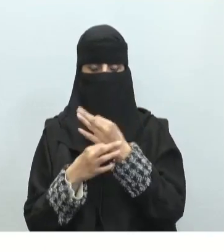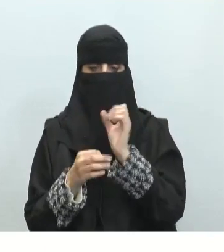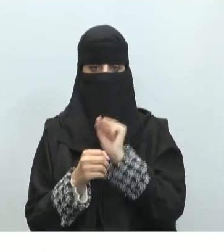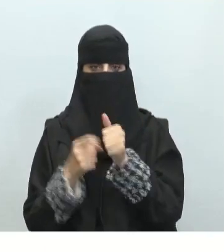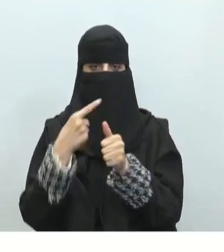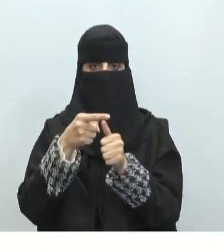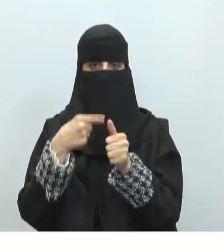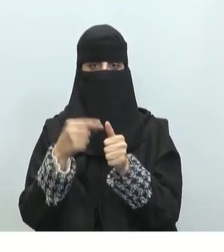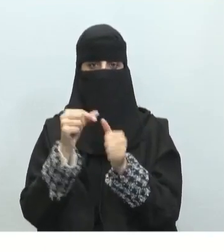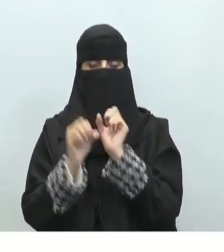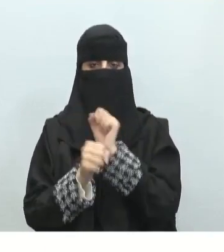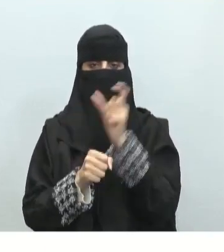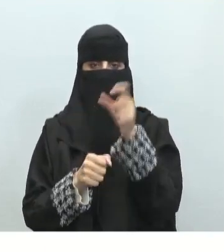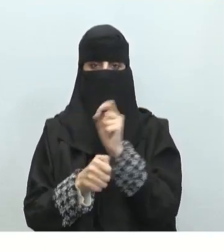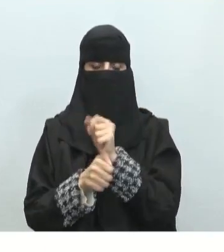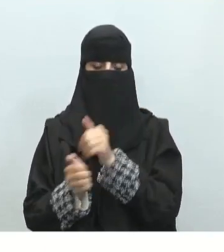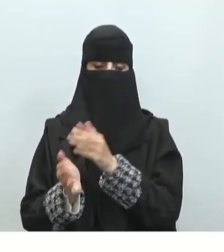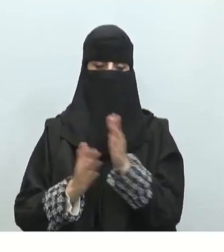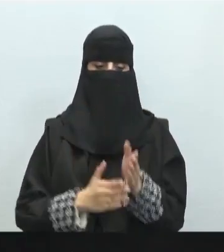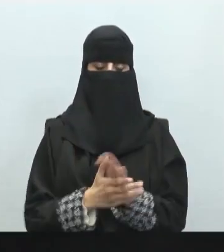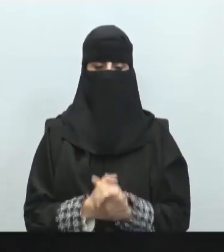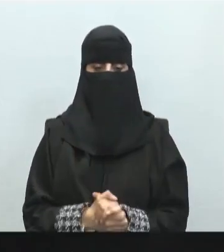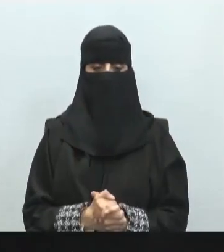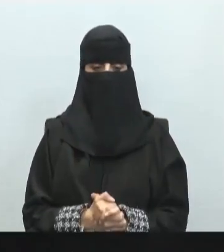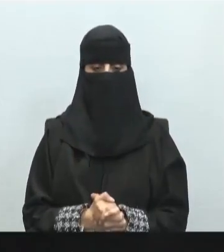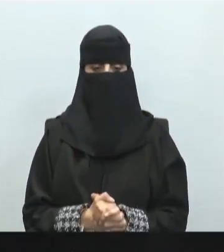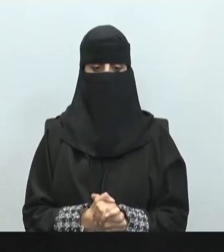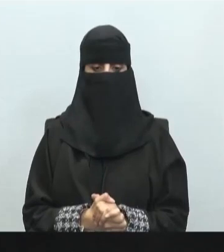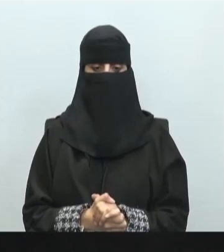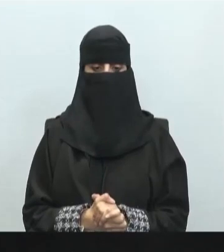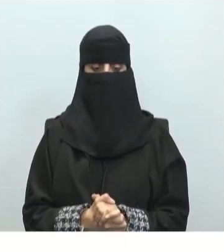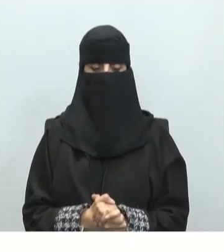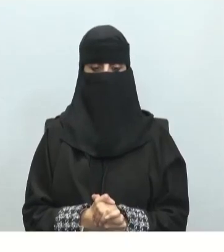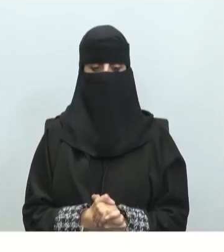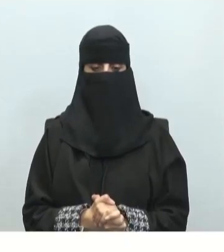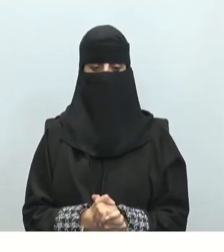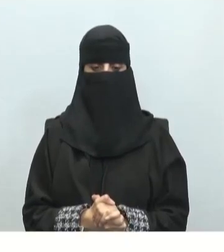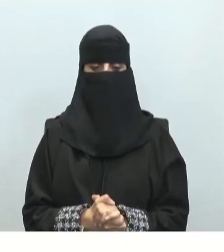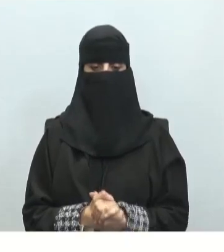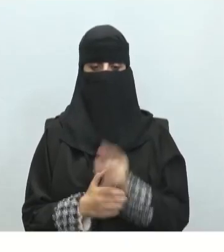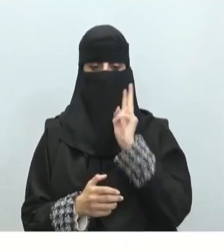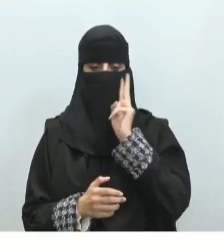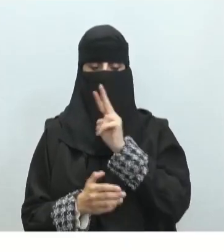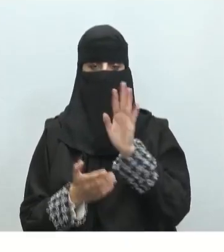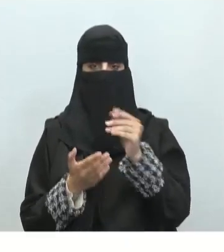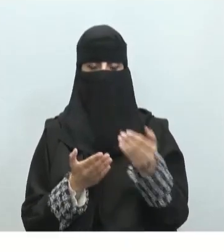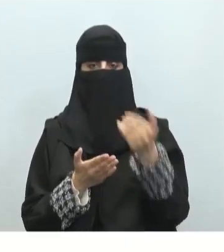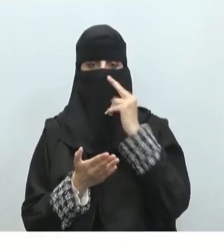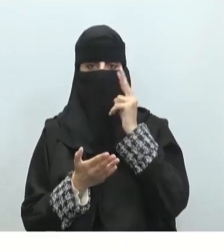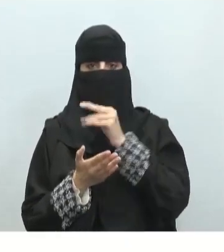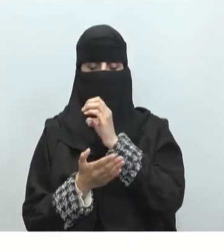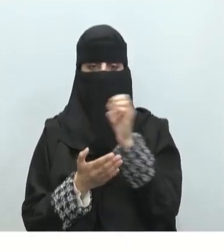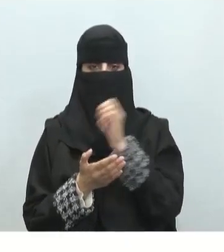الاعرابيه للفاعل وهي موجوده لديكم في الكتاب ارجع الى